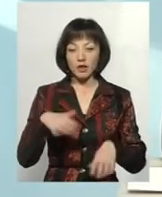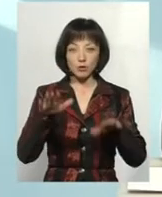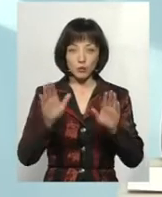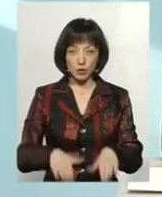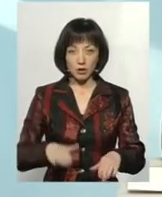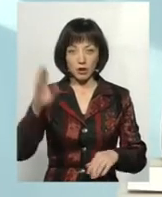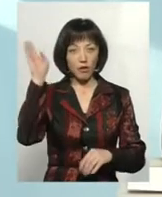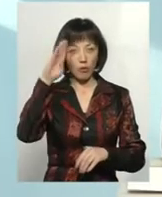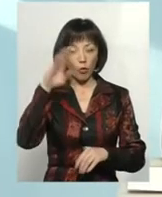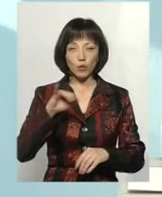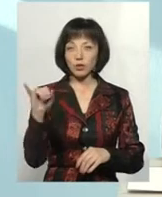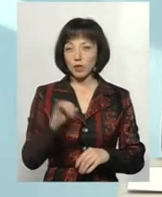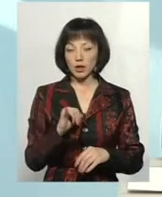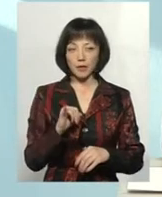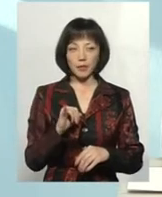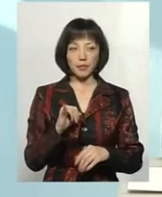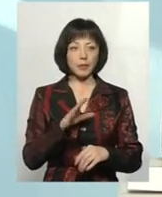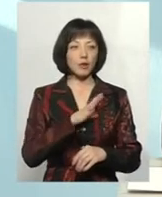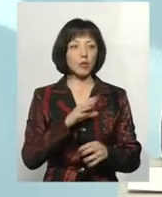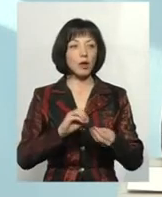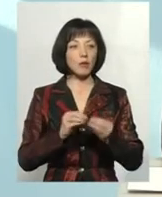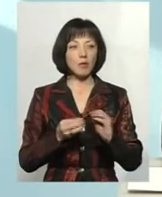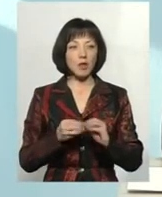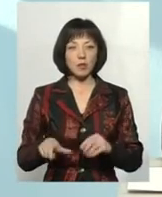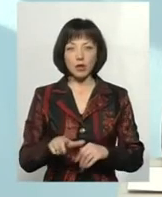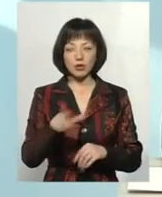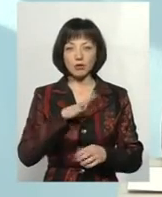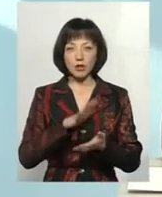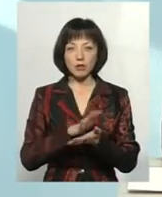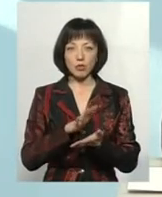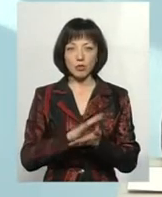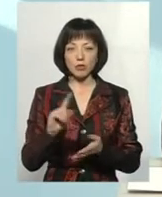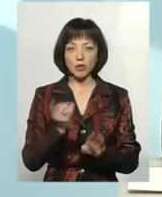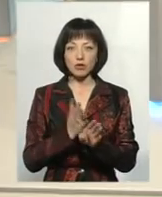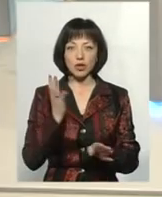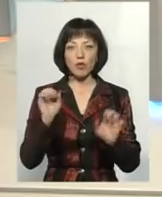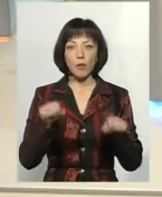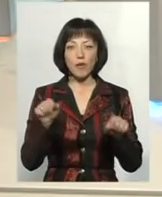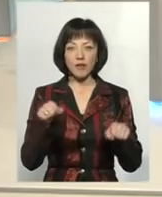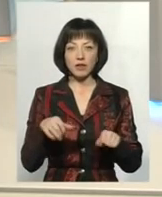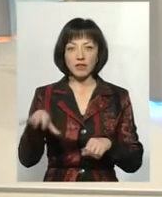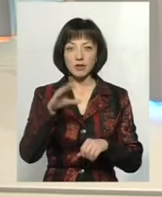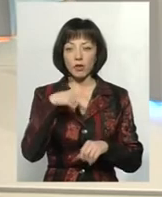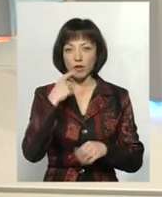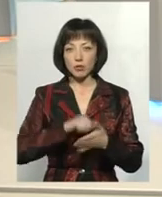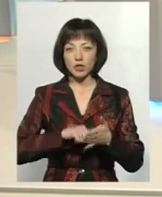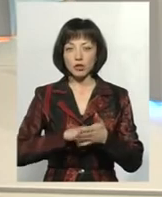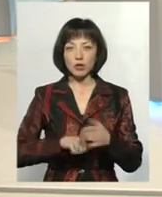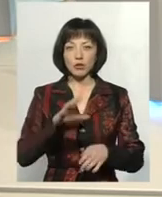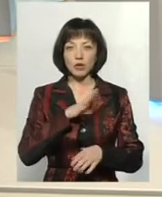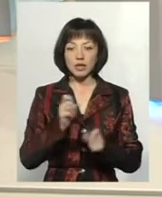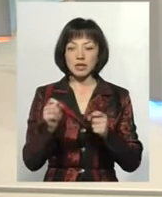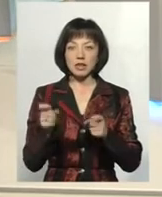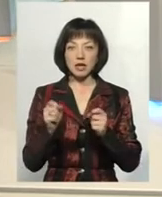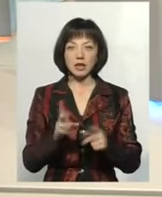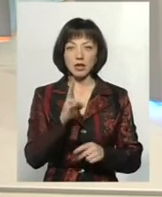і ми знаємо, що була проблема, коли річка була забруднена, в першу чергу, ймовірно, всі говорили причиною, це були скиди